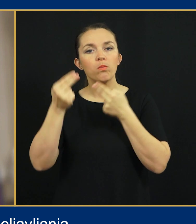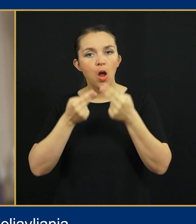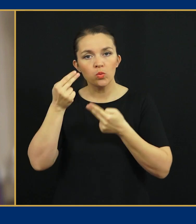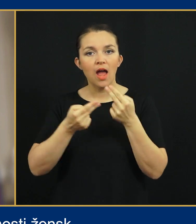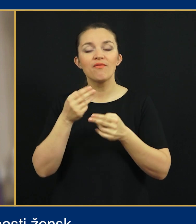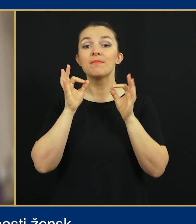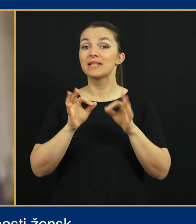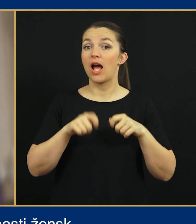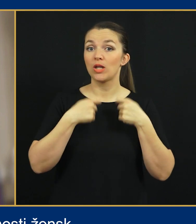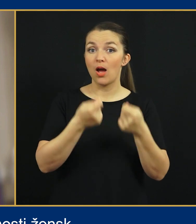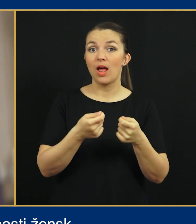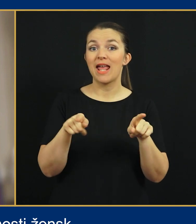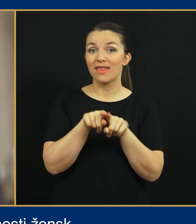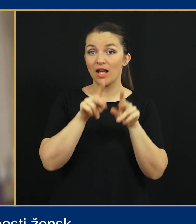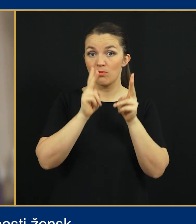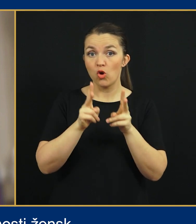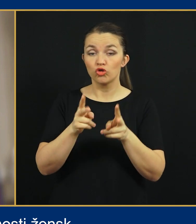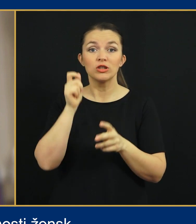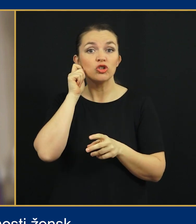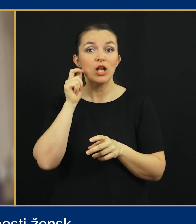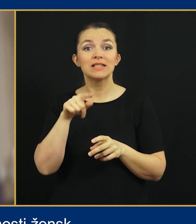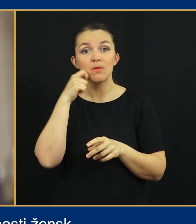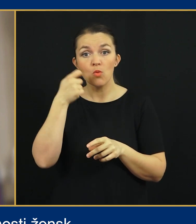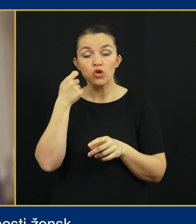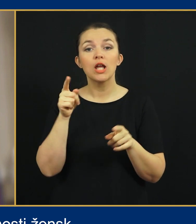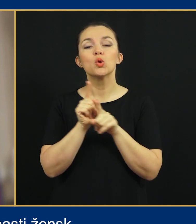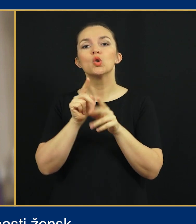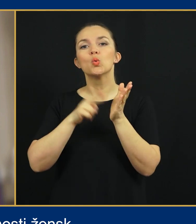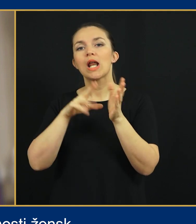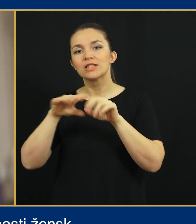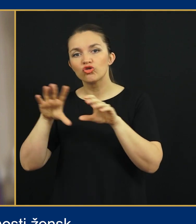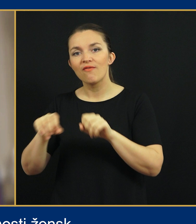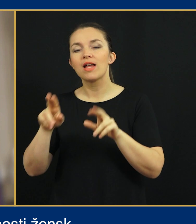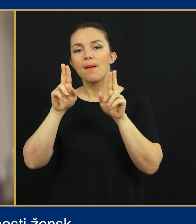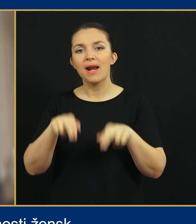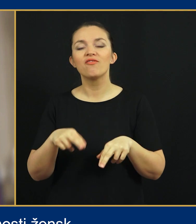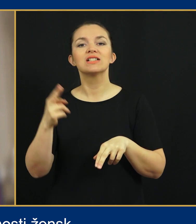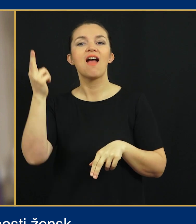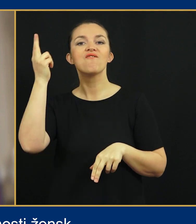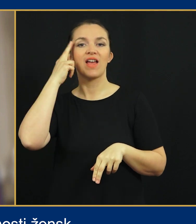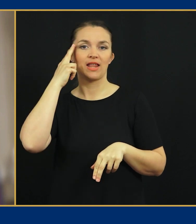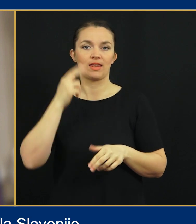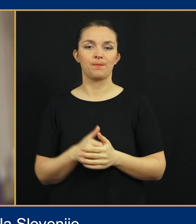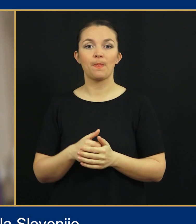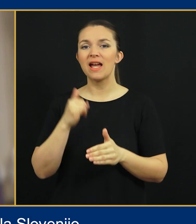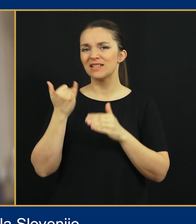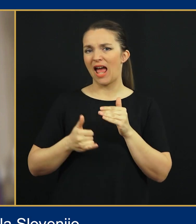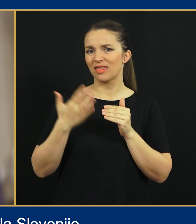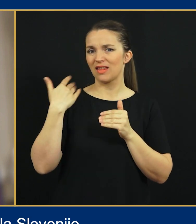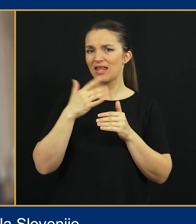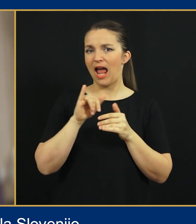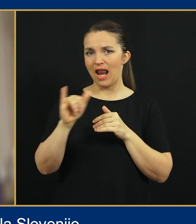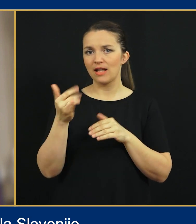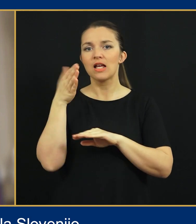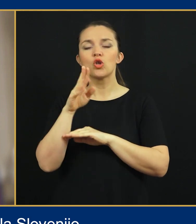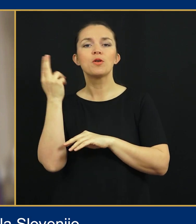obravnave, zagotavljanja enakih možnosti žensk in moških ter tudi uresničevanja pravice vedeti. Zadnjih nekaj let